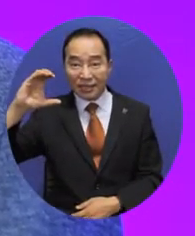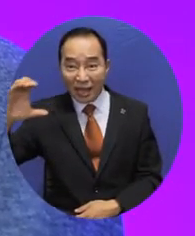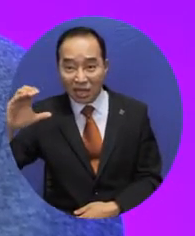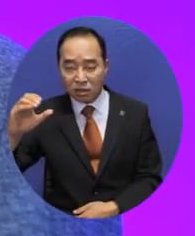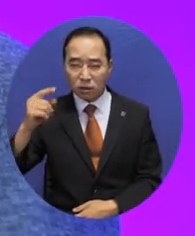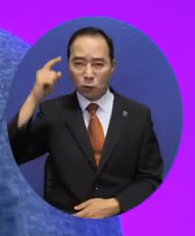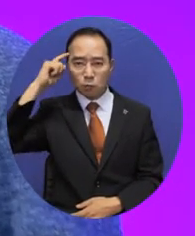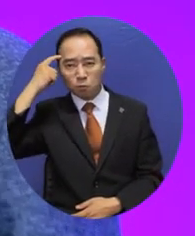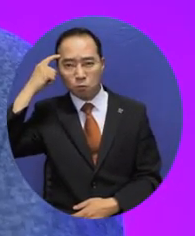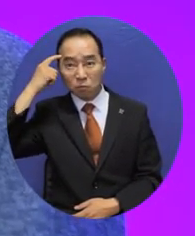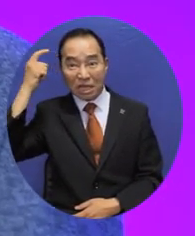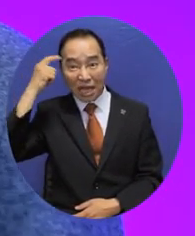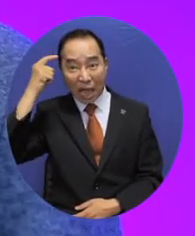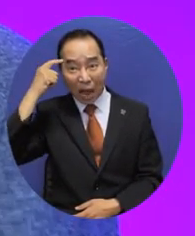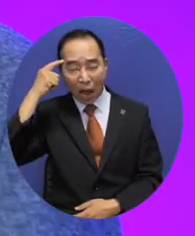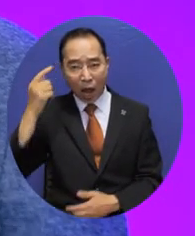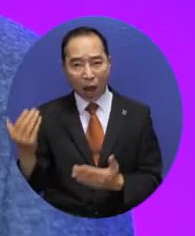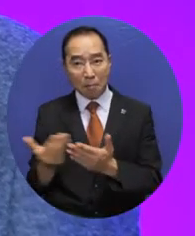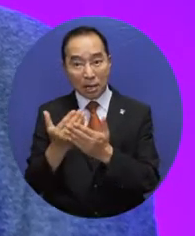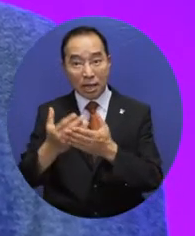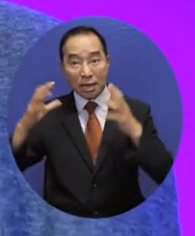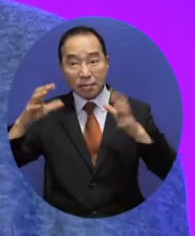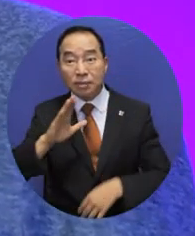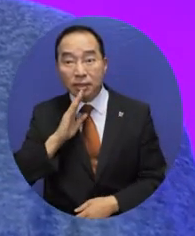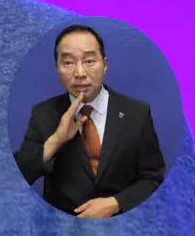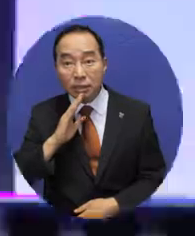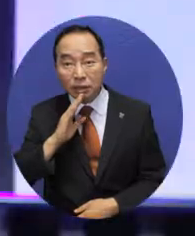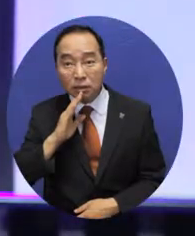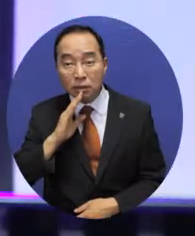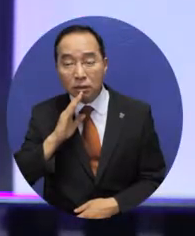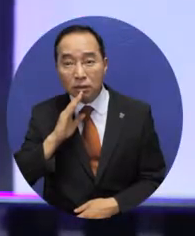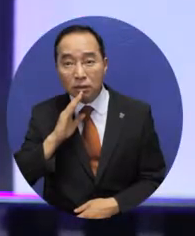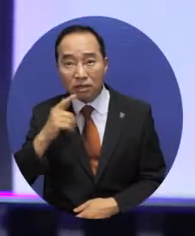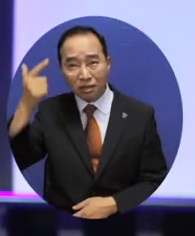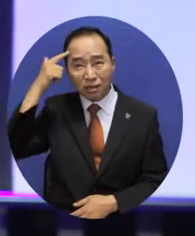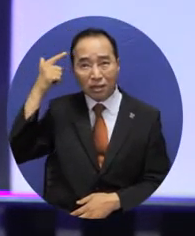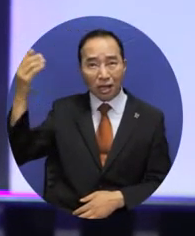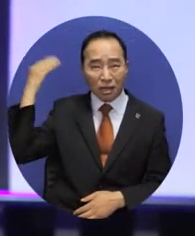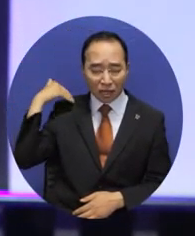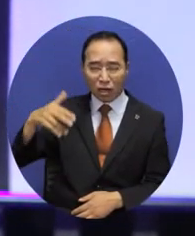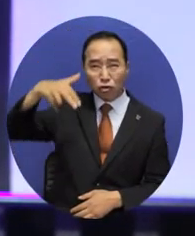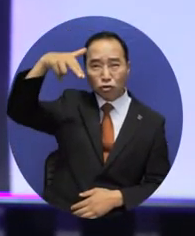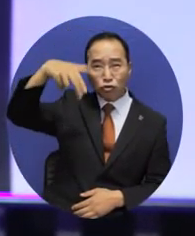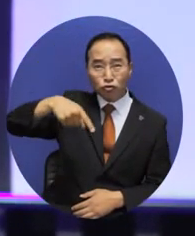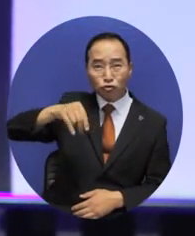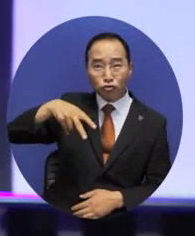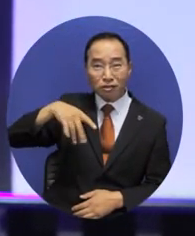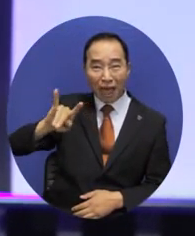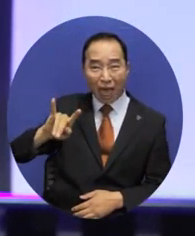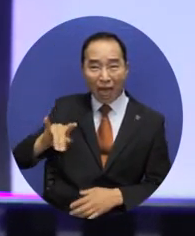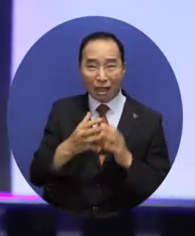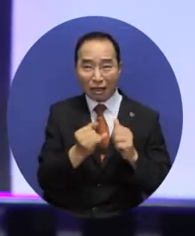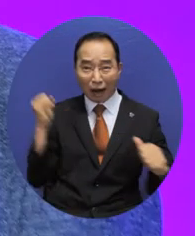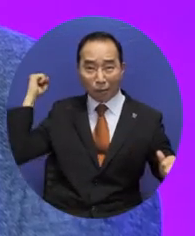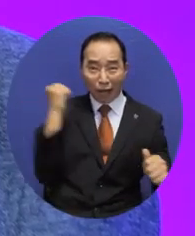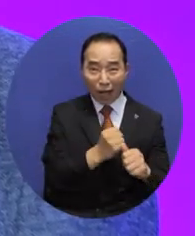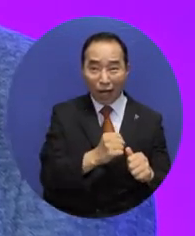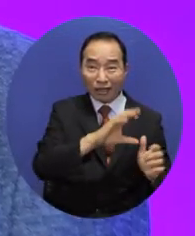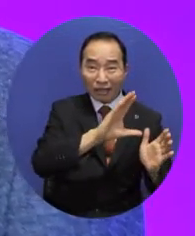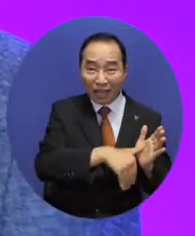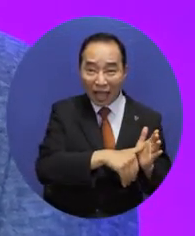가운데 가장 극단적인 것이 대량 학살입니다. 그런데 중세 무지몽매한 시대도 아닌 20세기에